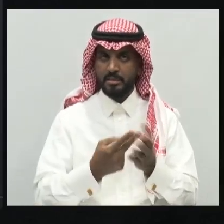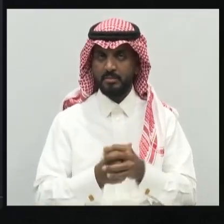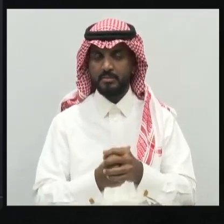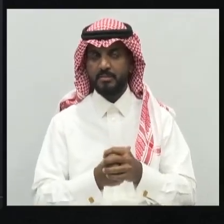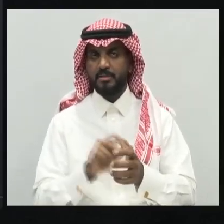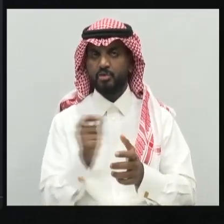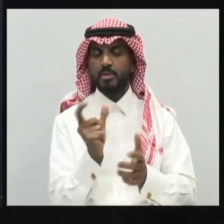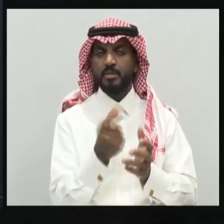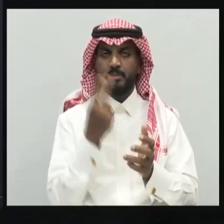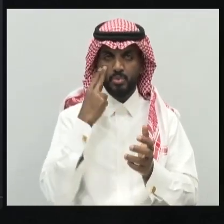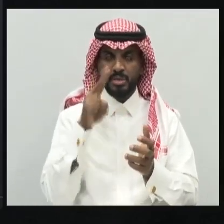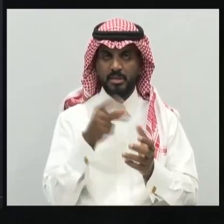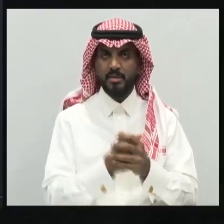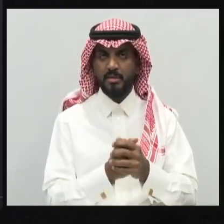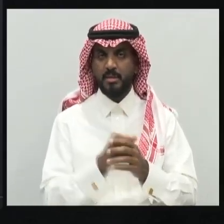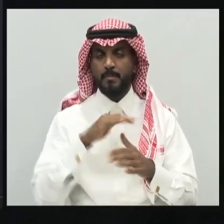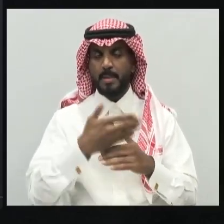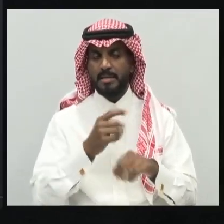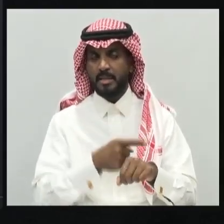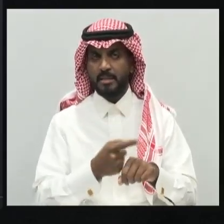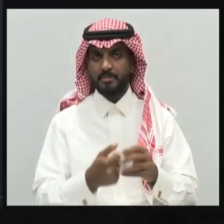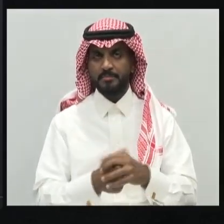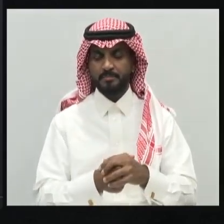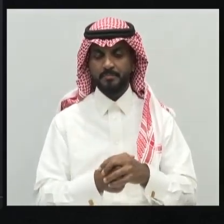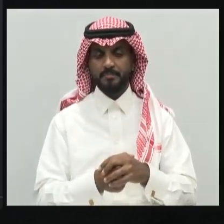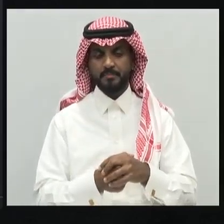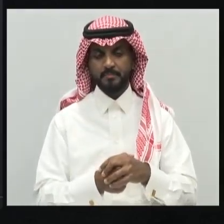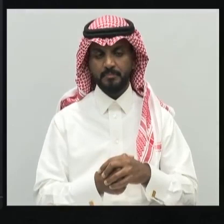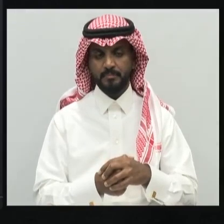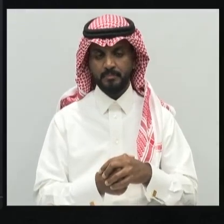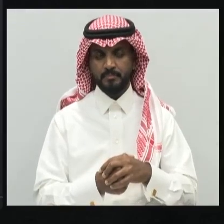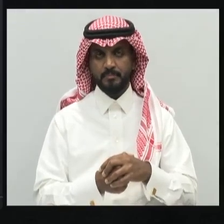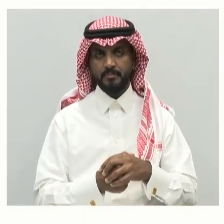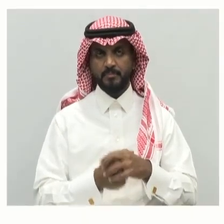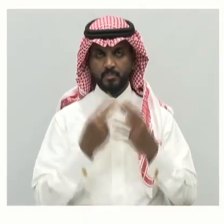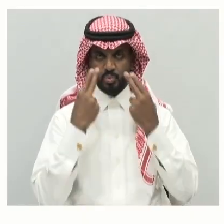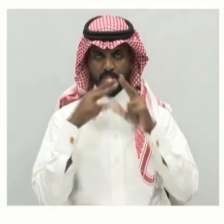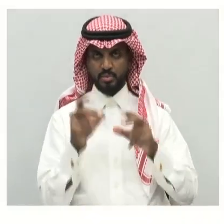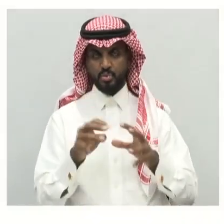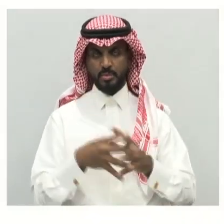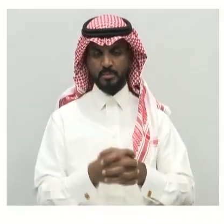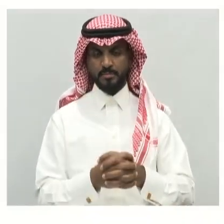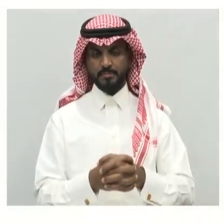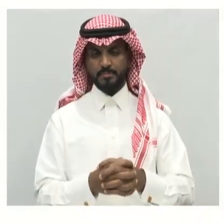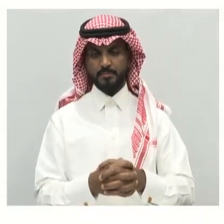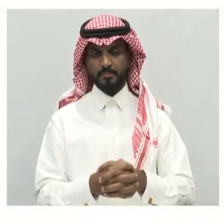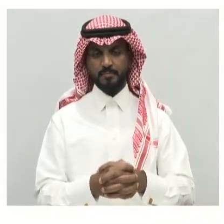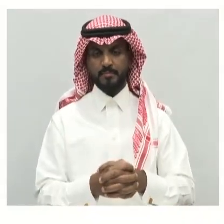كما نشاهدها نشاهدها بعد قليل الان هيا نشاهد هذه الجمله مره اخرى